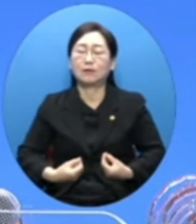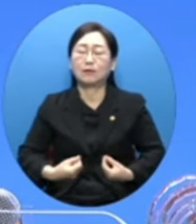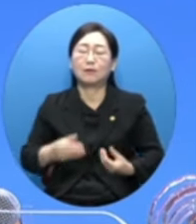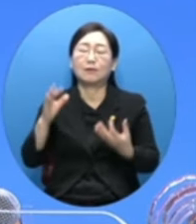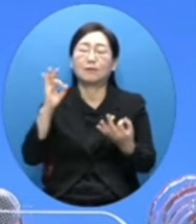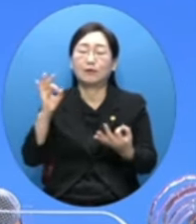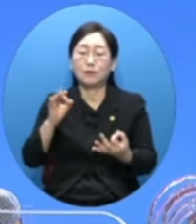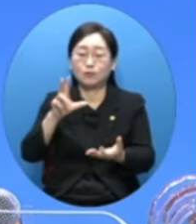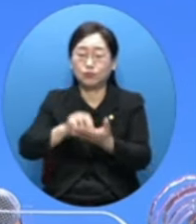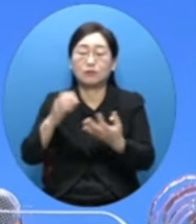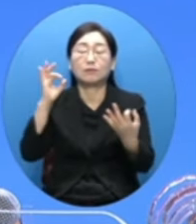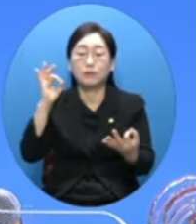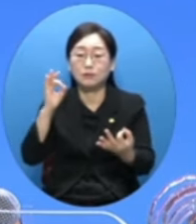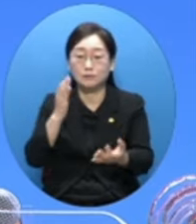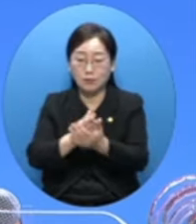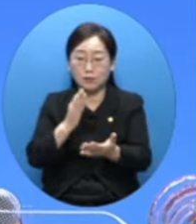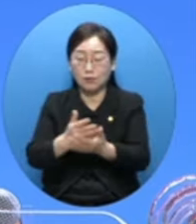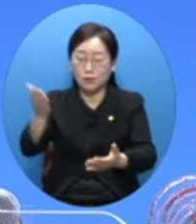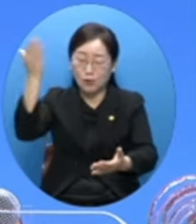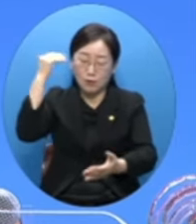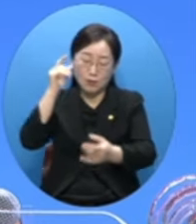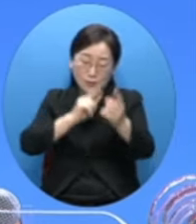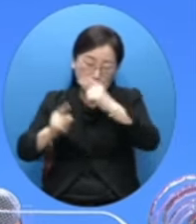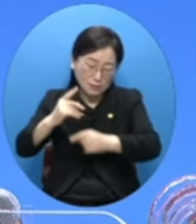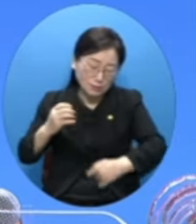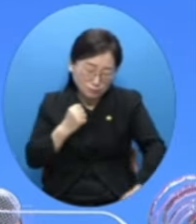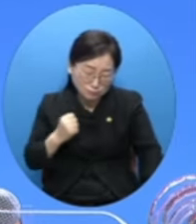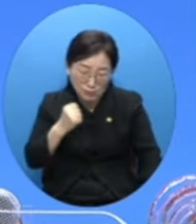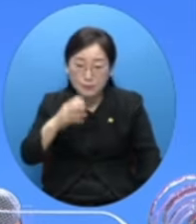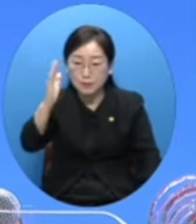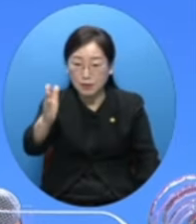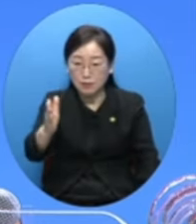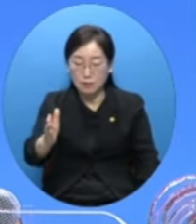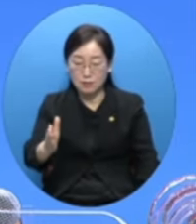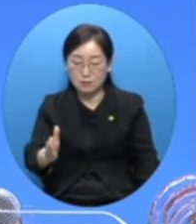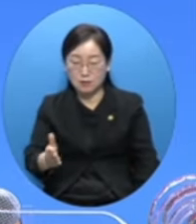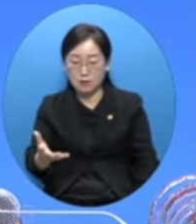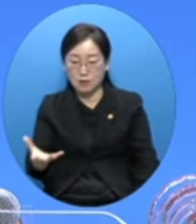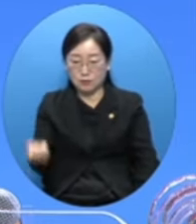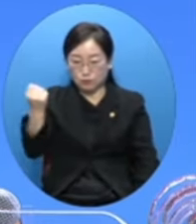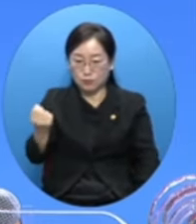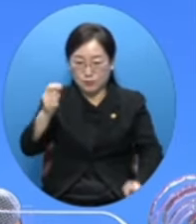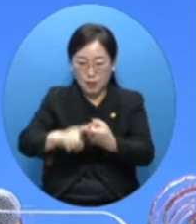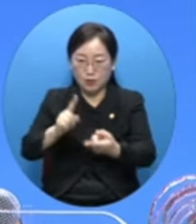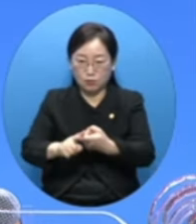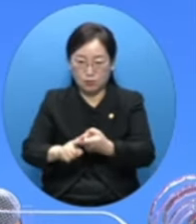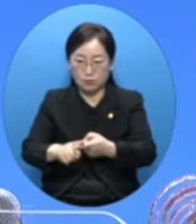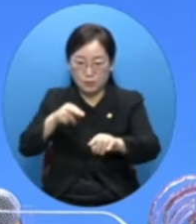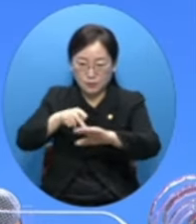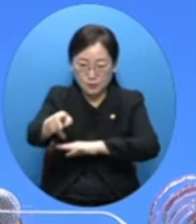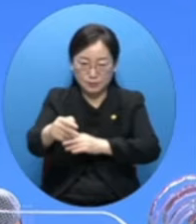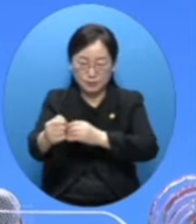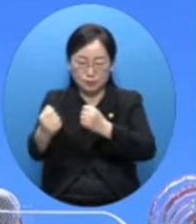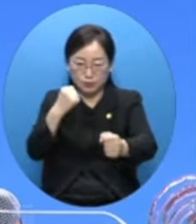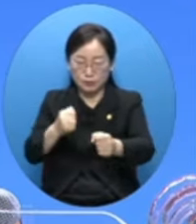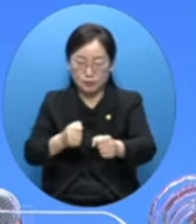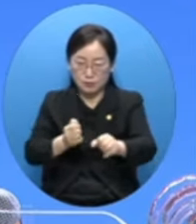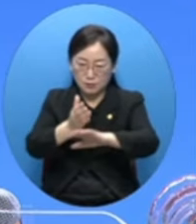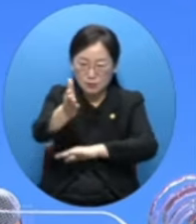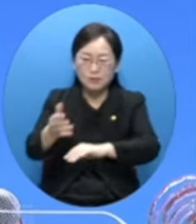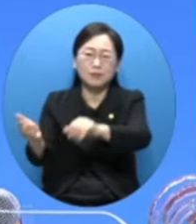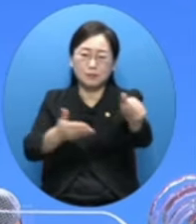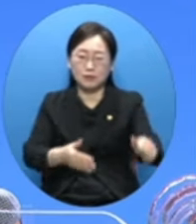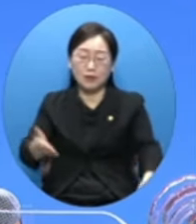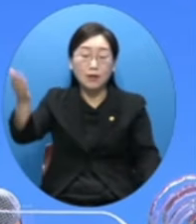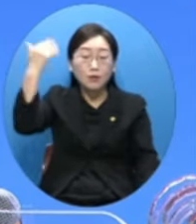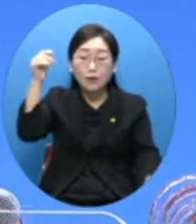말고 과거의 상처의 자리에 누워있지 말고 일어나서 그것을 들고 걸어가길 바랍니다. 밤낮 과거의